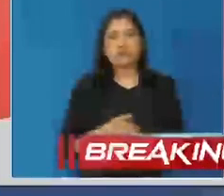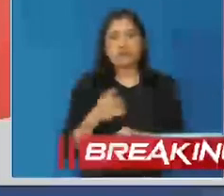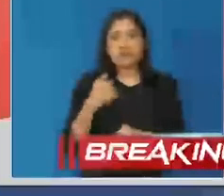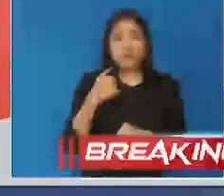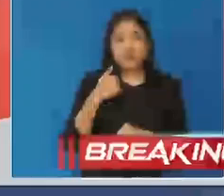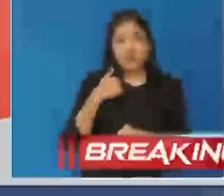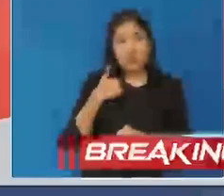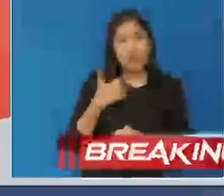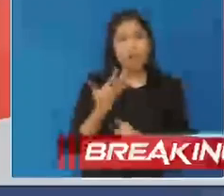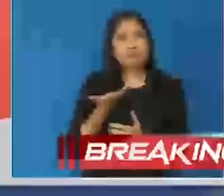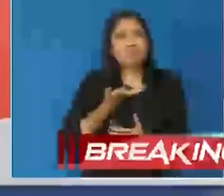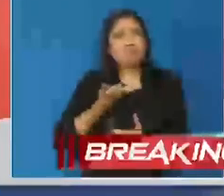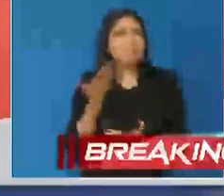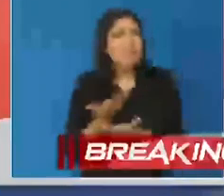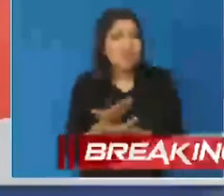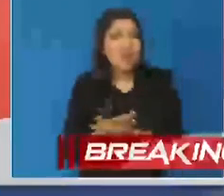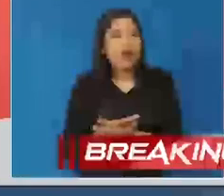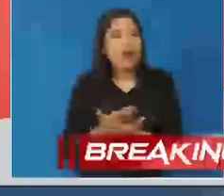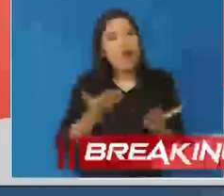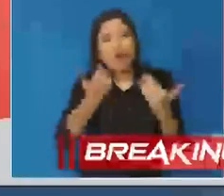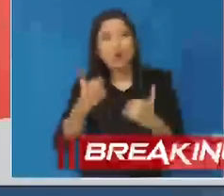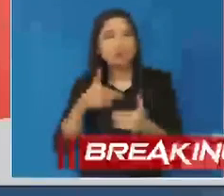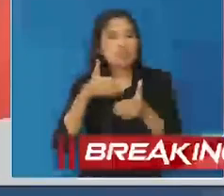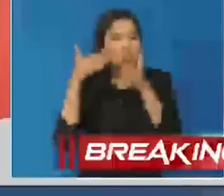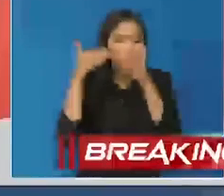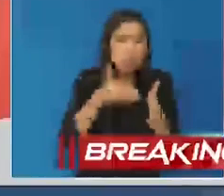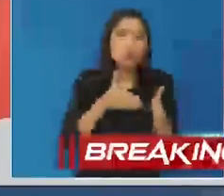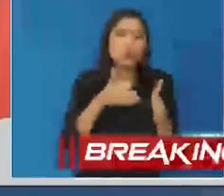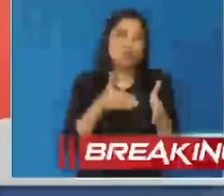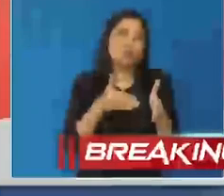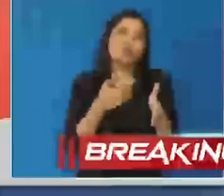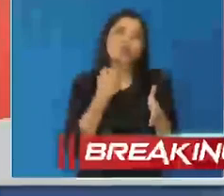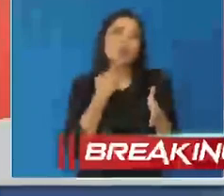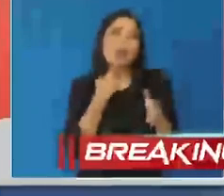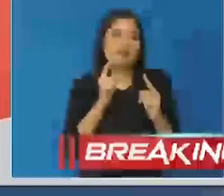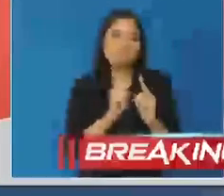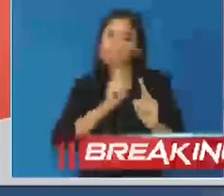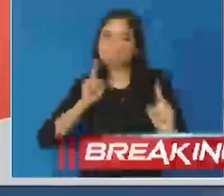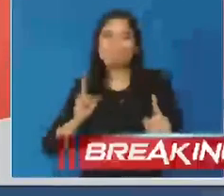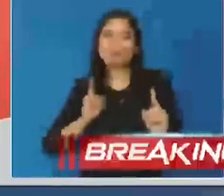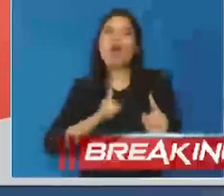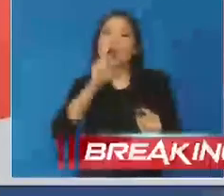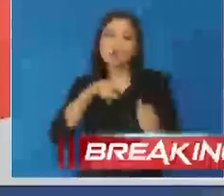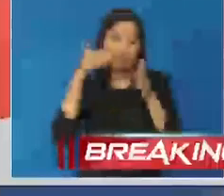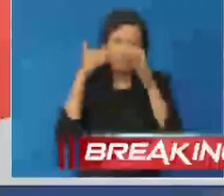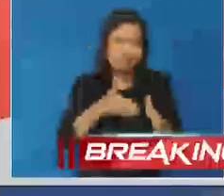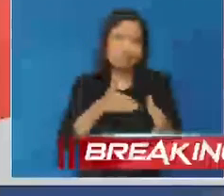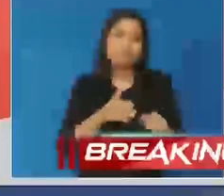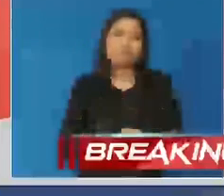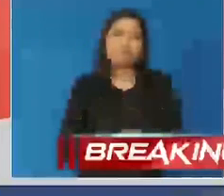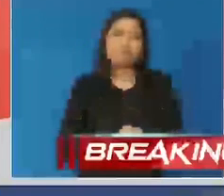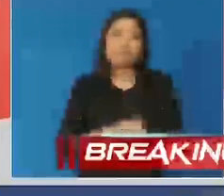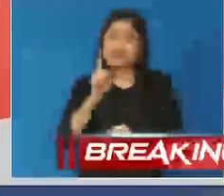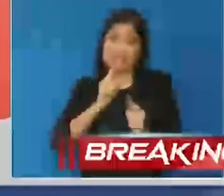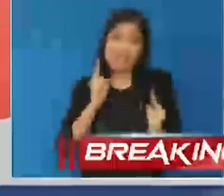kembali lagi Mari kita patuhi bersama tentang kontak dekat Hai hindari